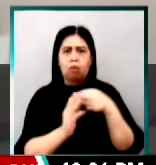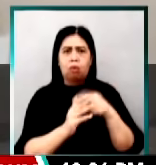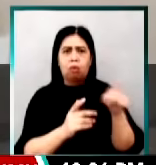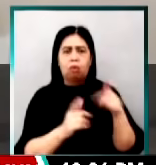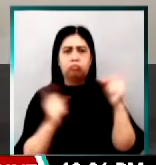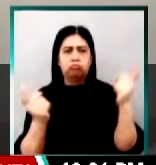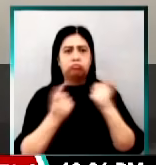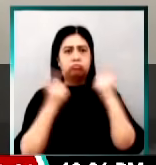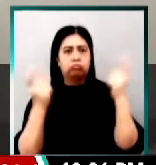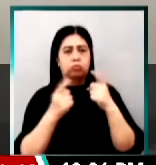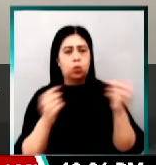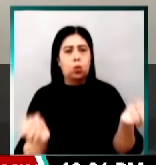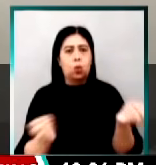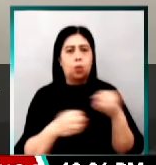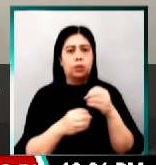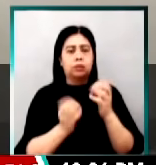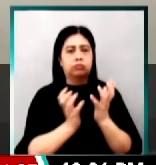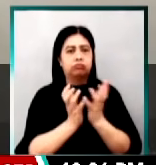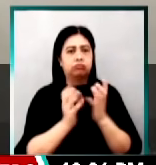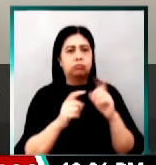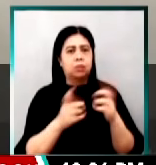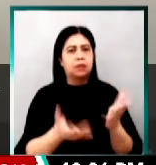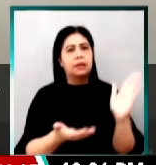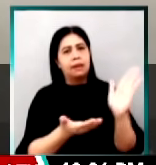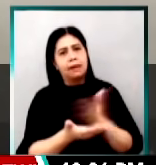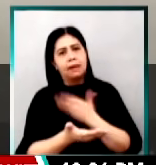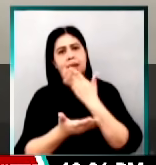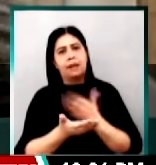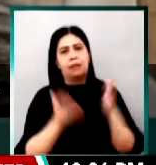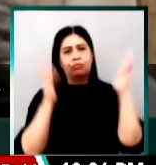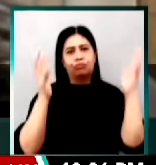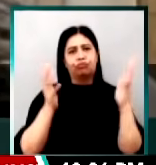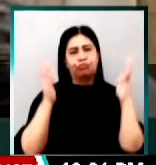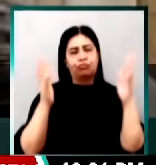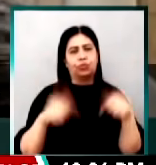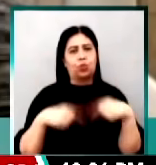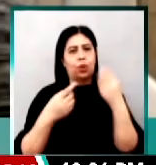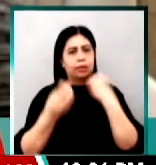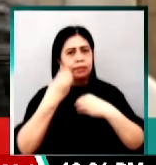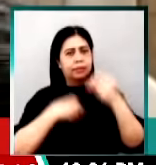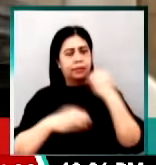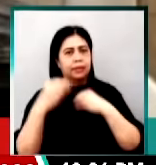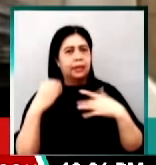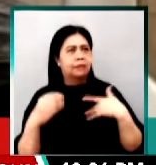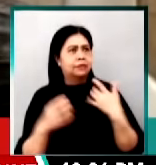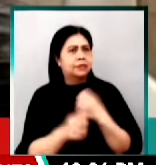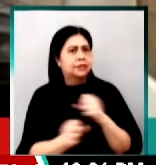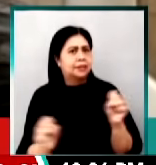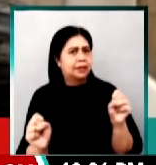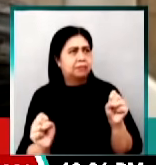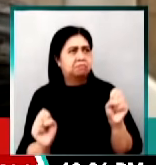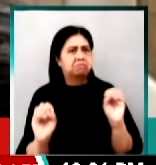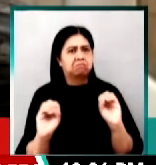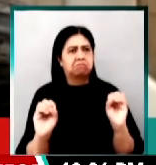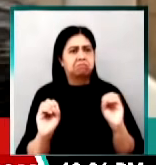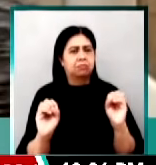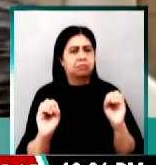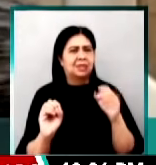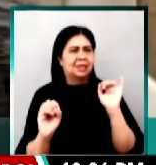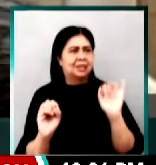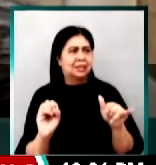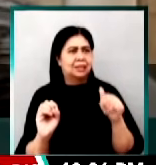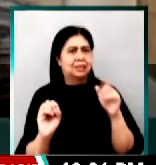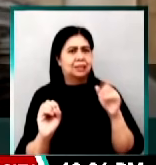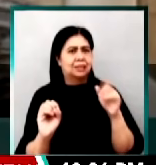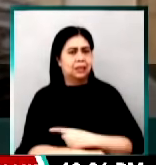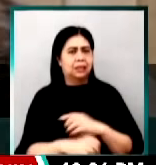office pantry, pero may kantahan at kwentuhan habang kumakain. I felt safe Wala namang, kasi at that day, wala